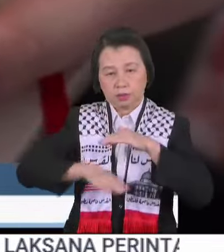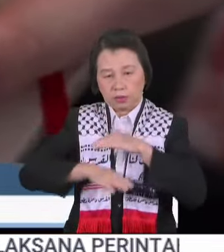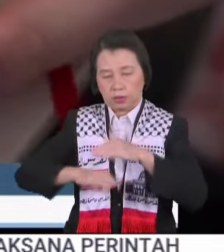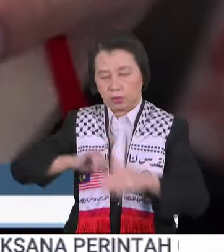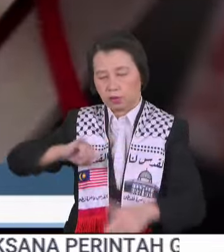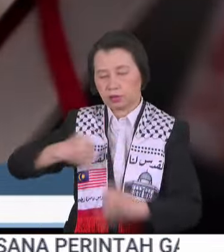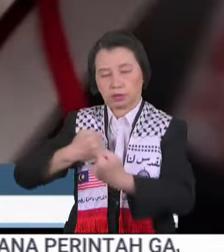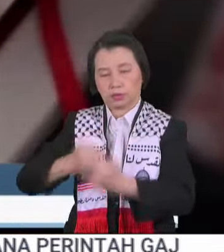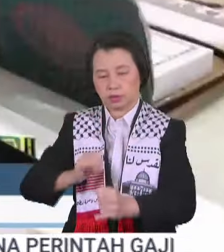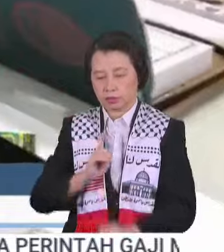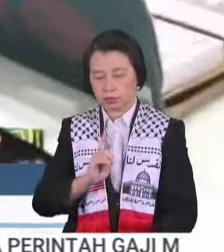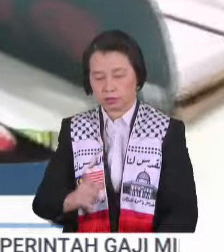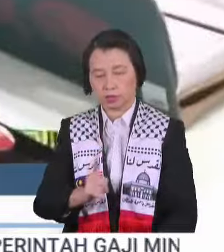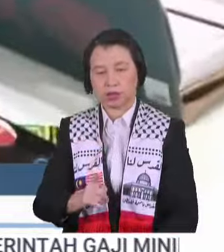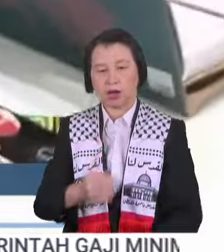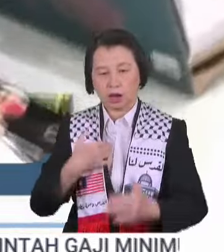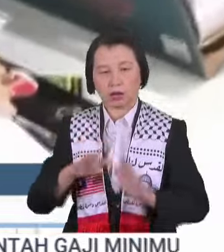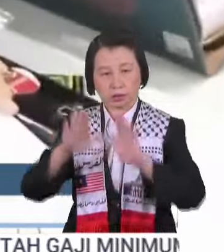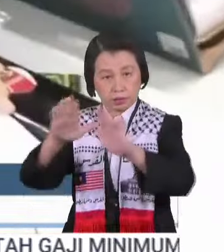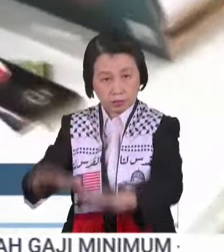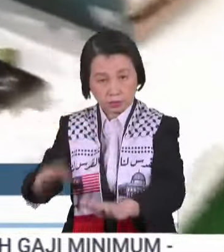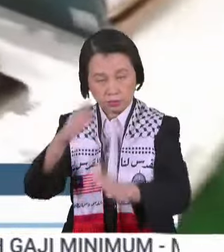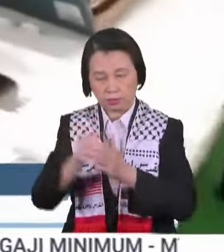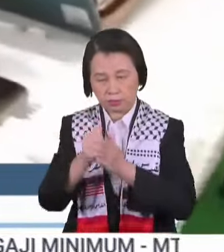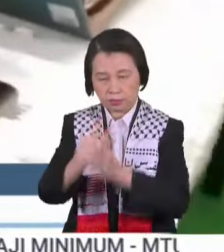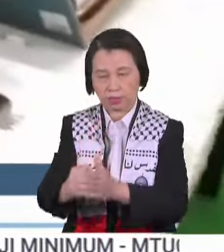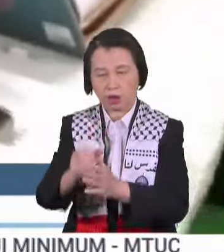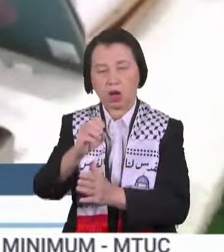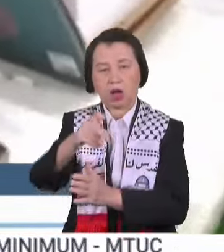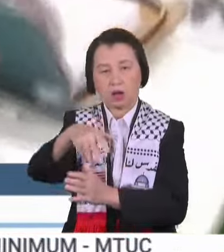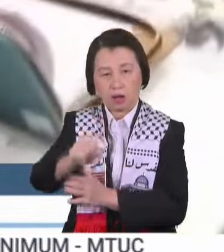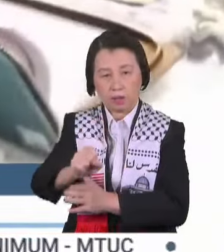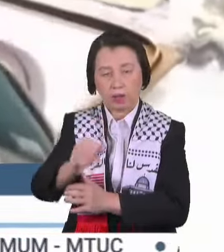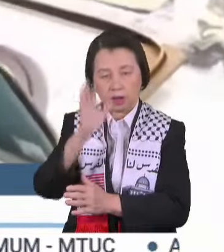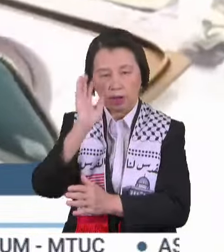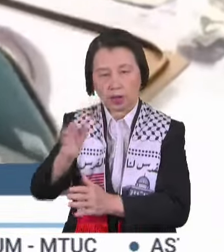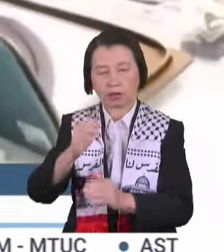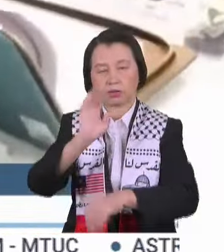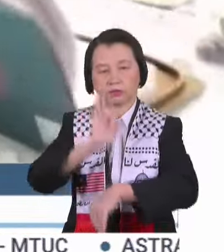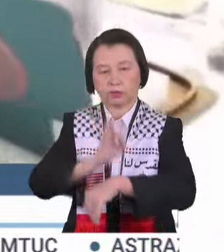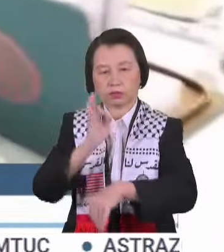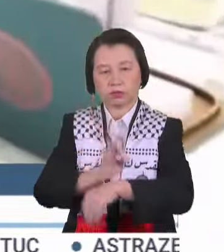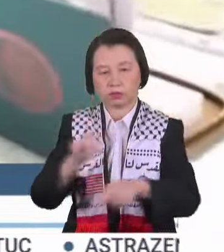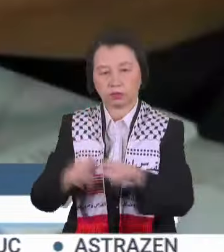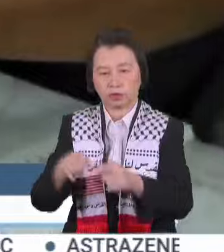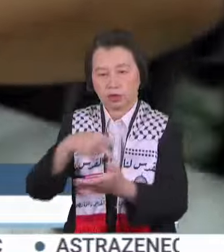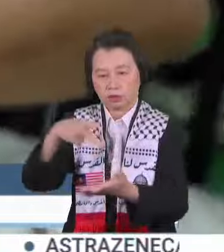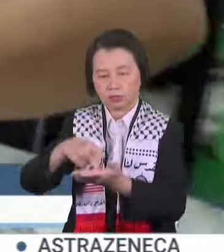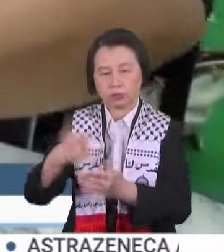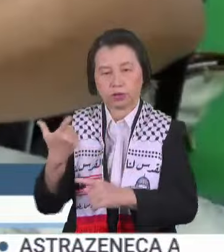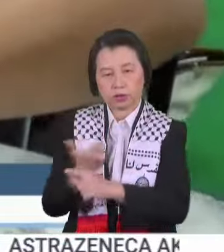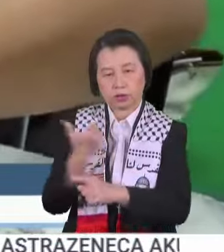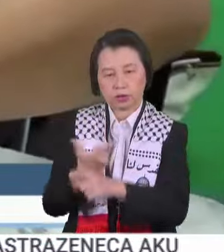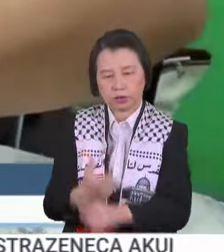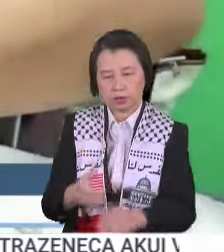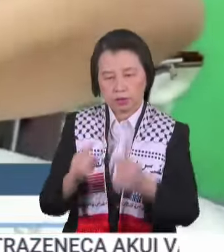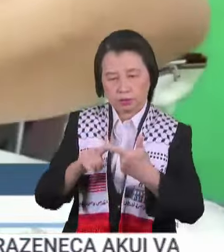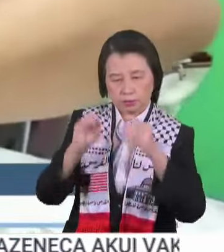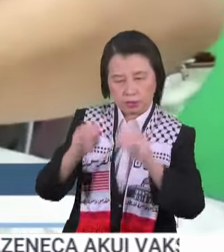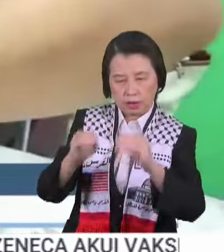akan ditempatkan di pusat tersebut untuk menerajui pengoperasiannya yang akan berfungsi sebagai pusat latihan,